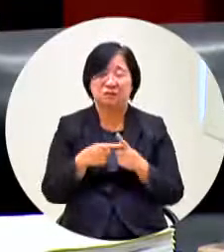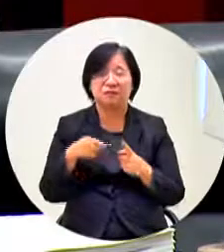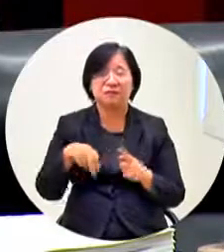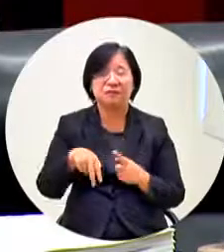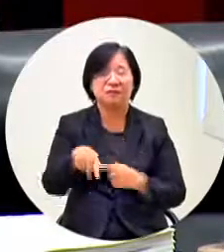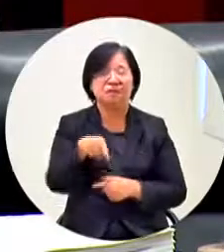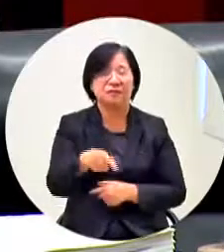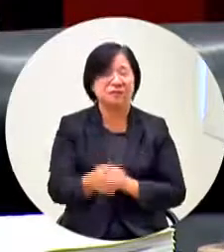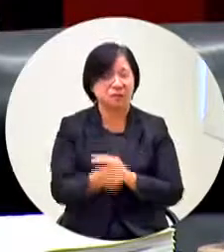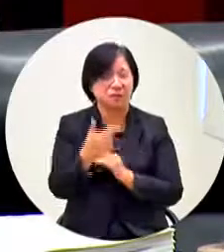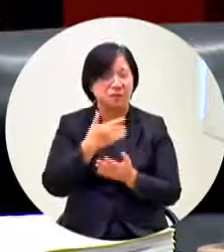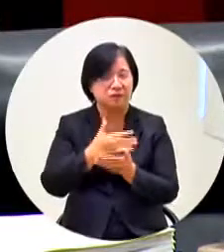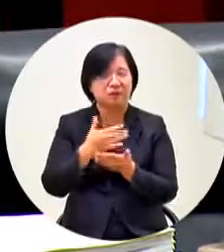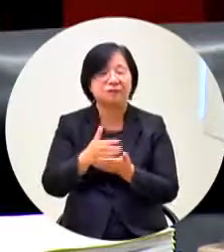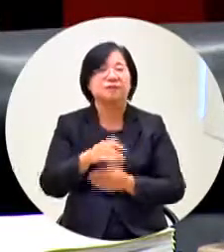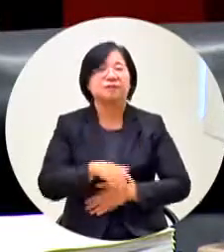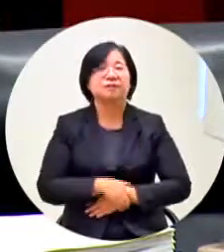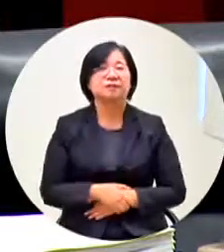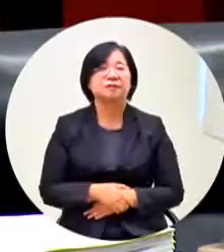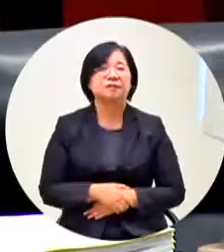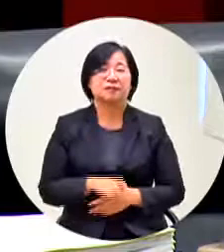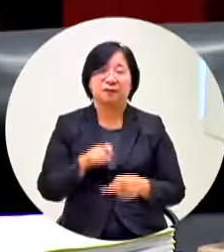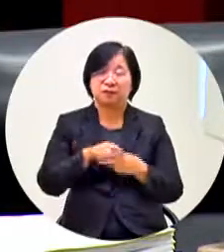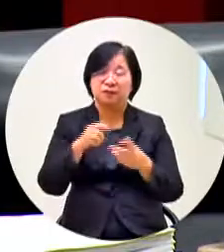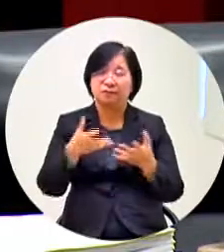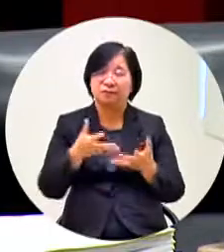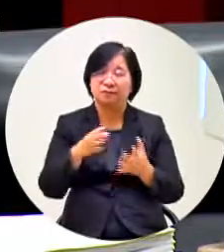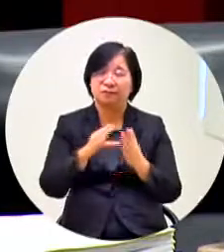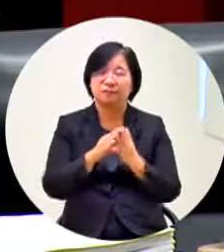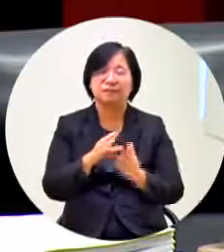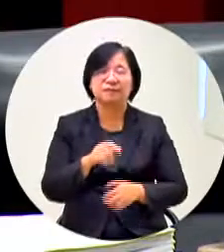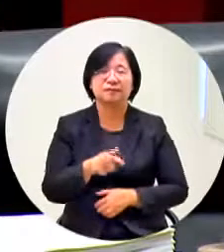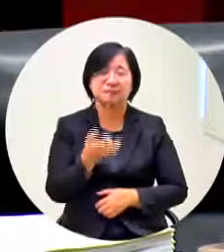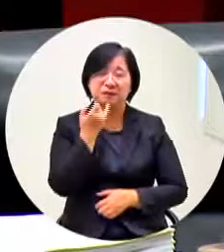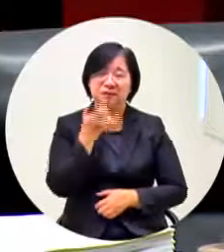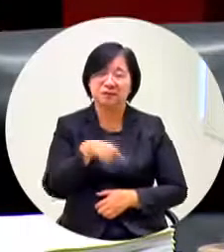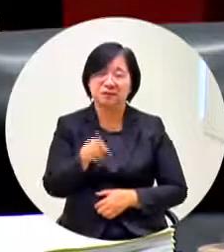理，公务局可以吗？